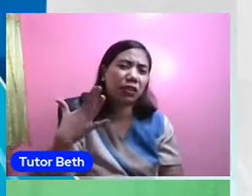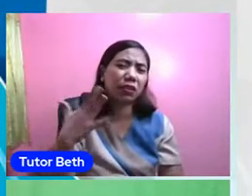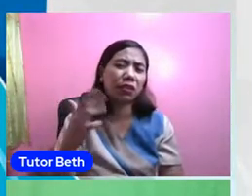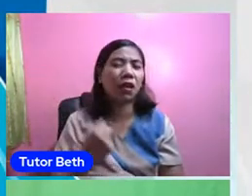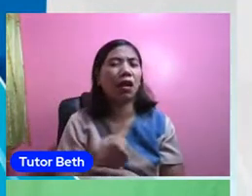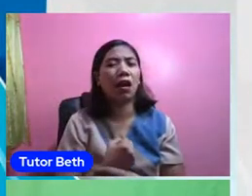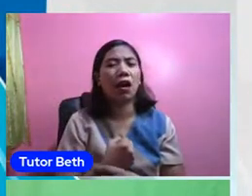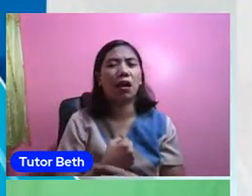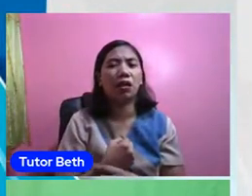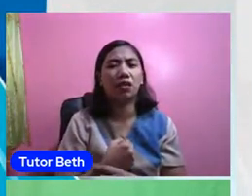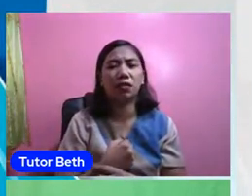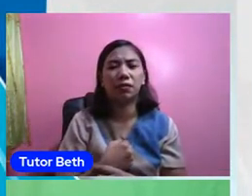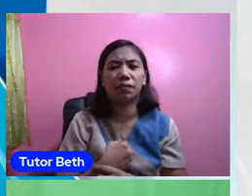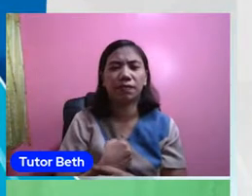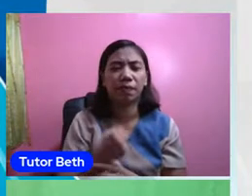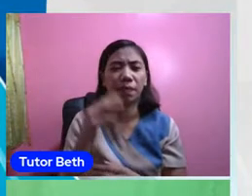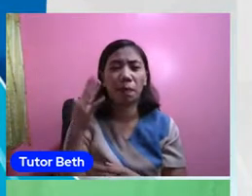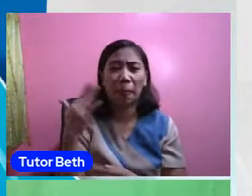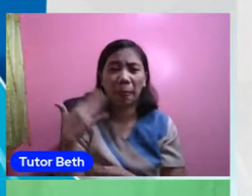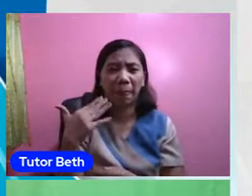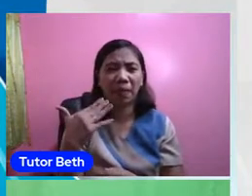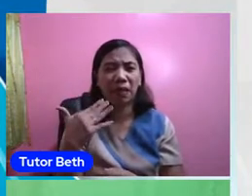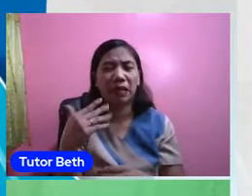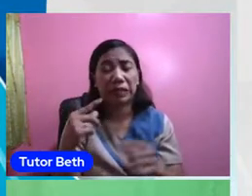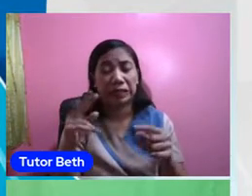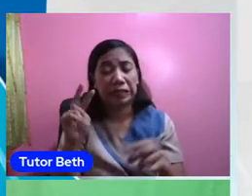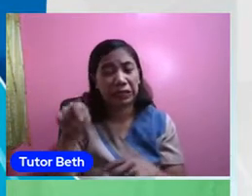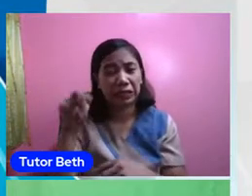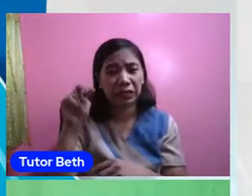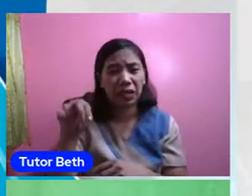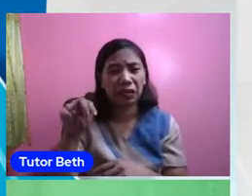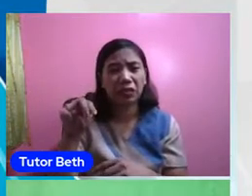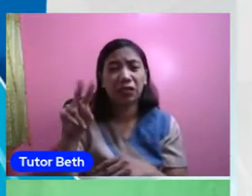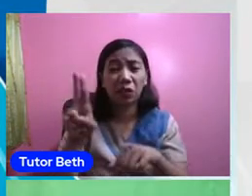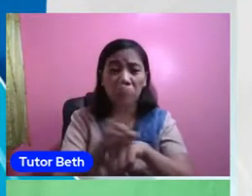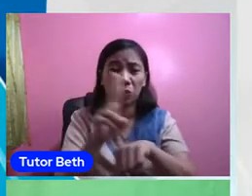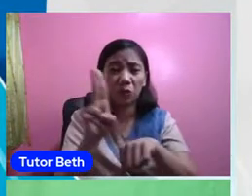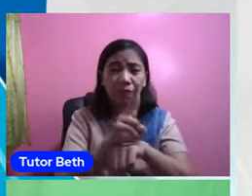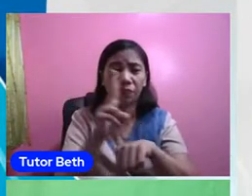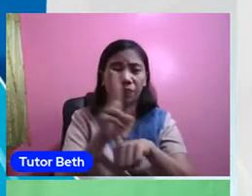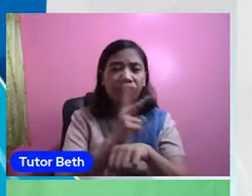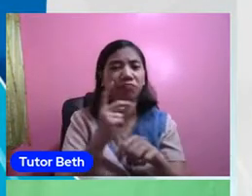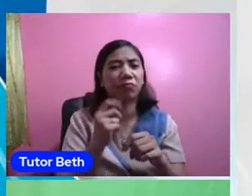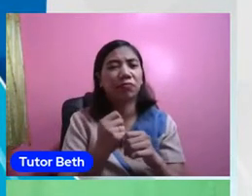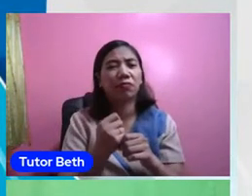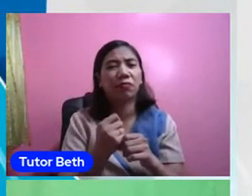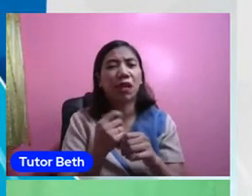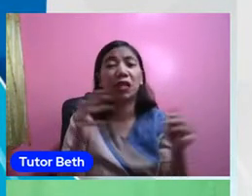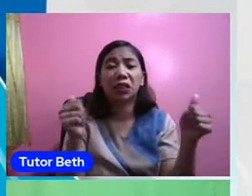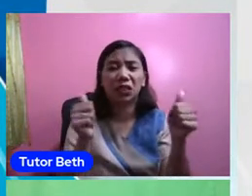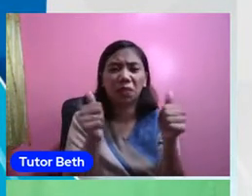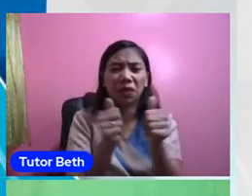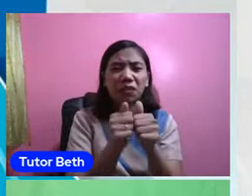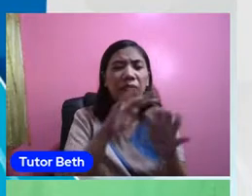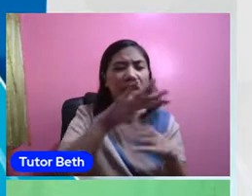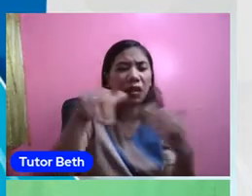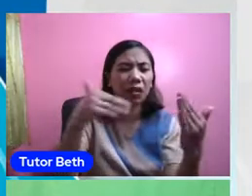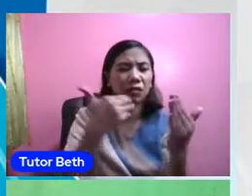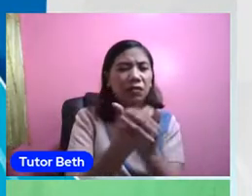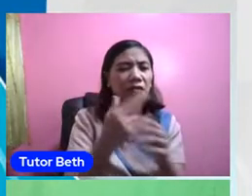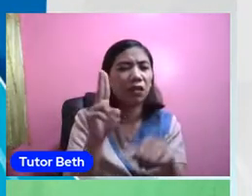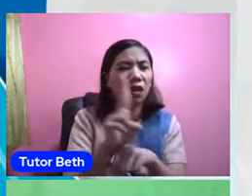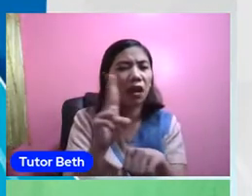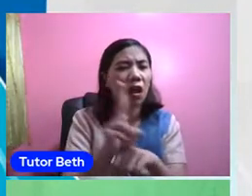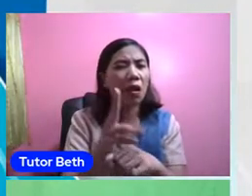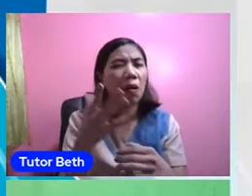kailangan natin gumamit ng mga gadget, sabay-sabay. So, dahil sabay-sabay yun, at hindi natin maayos na nagagamit, ang